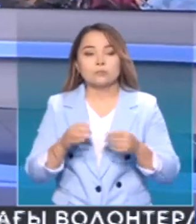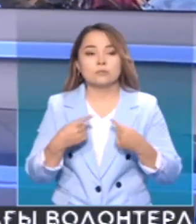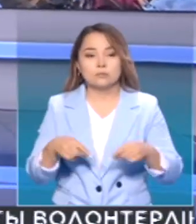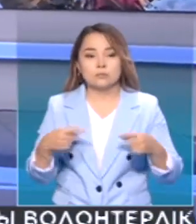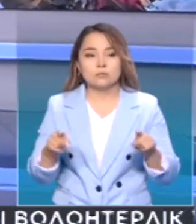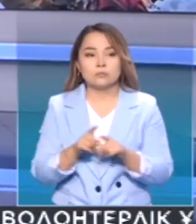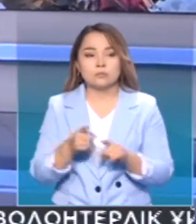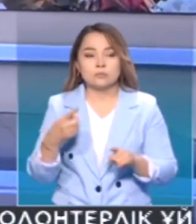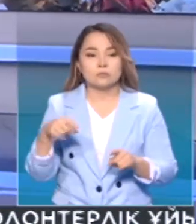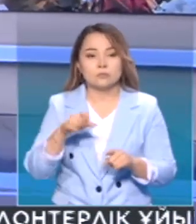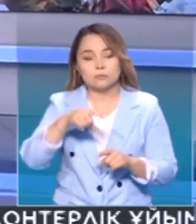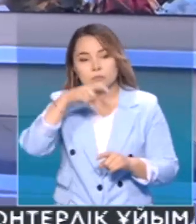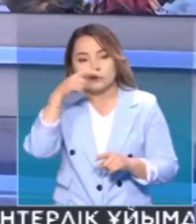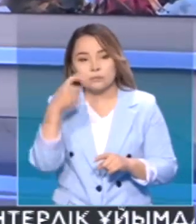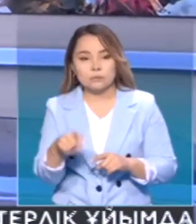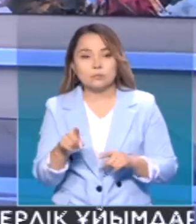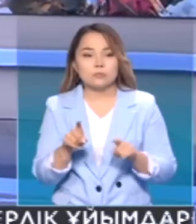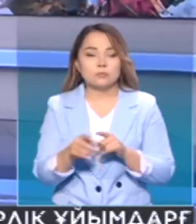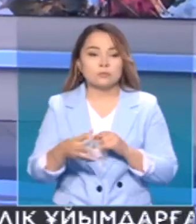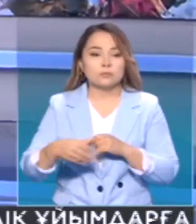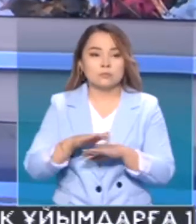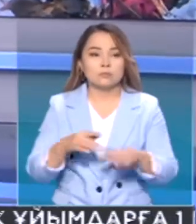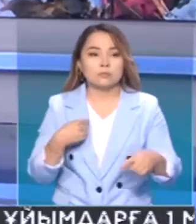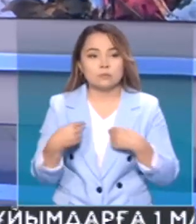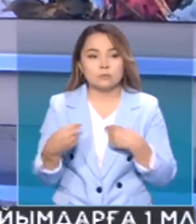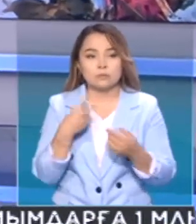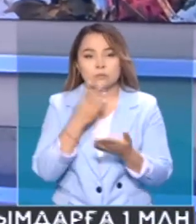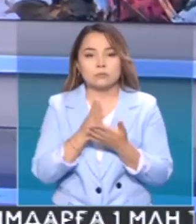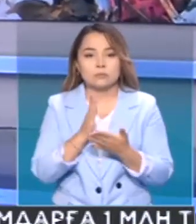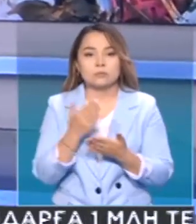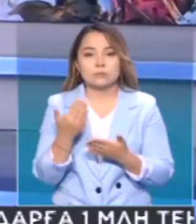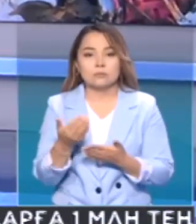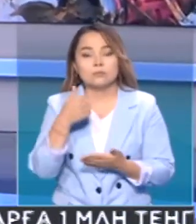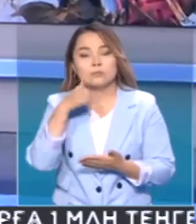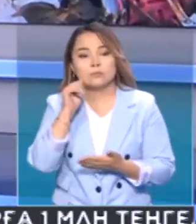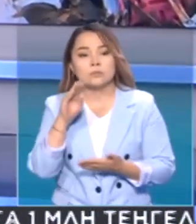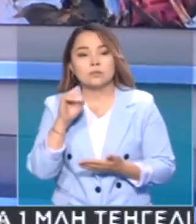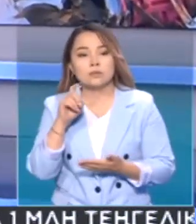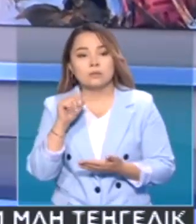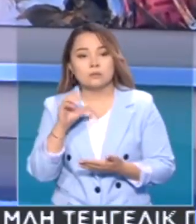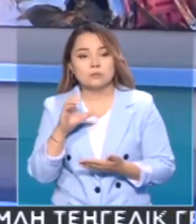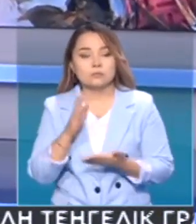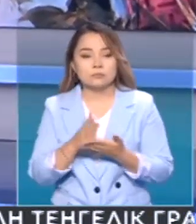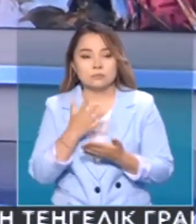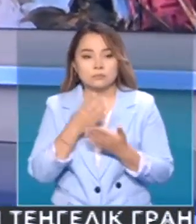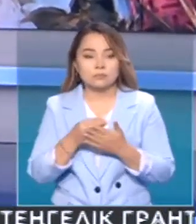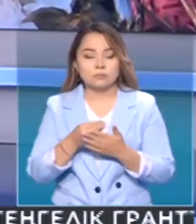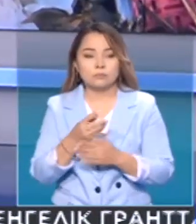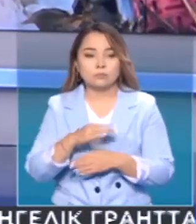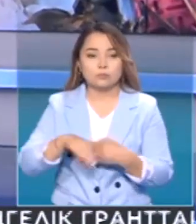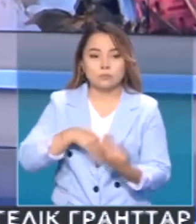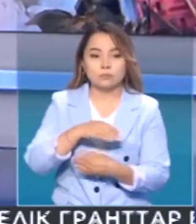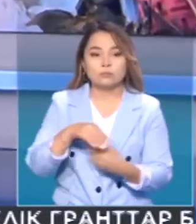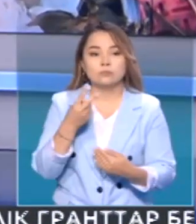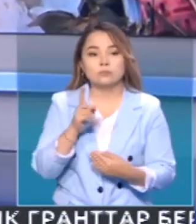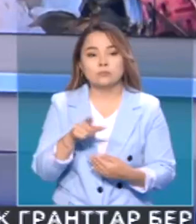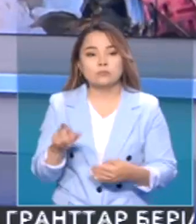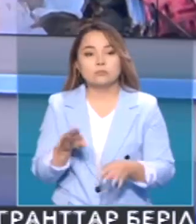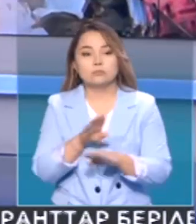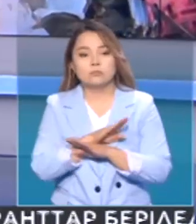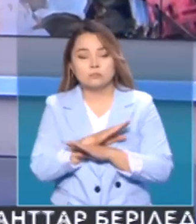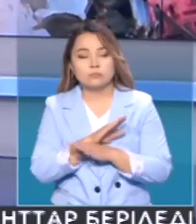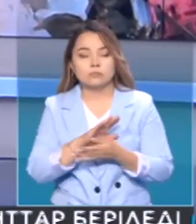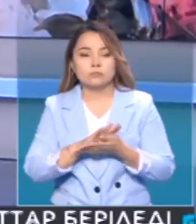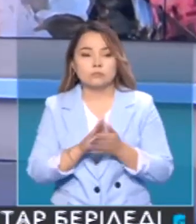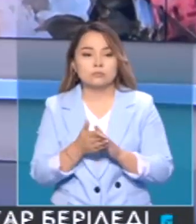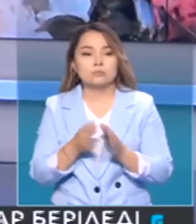бірінде апта бастық жергілікті тұрғындарды әуреге салды. Ал кеше Техаста құйын болып, бірнеше адам көз жұмды. Меншікті